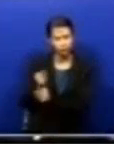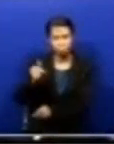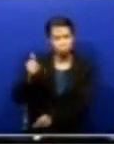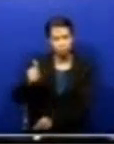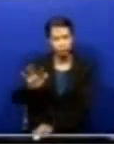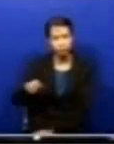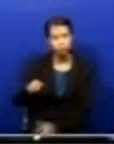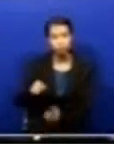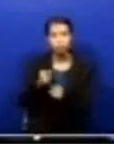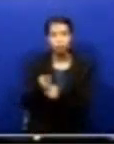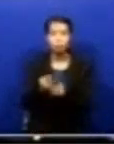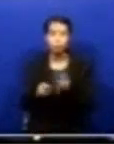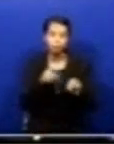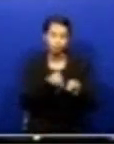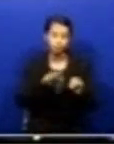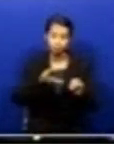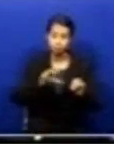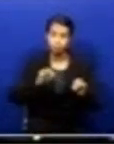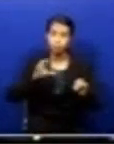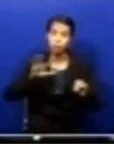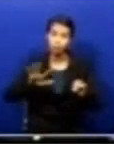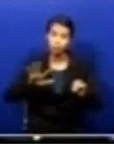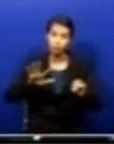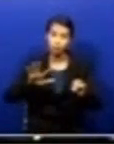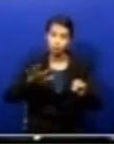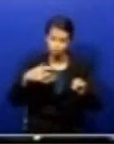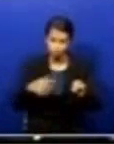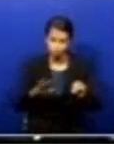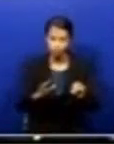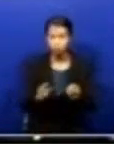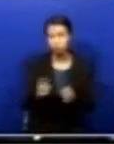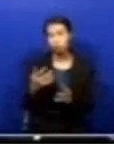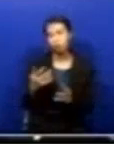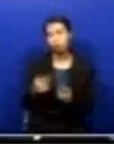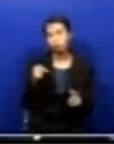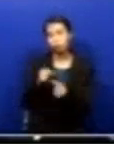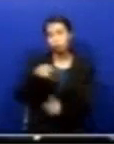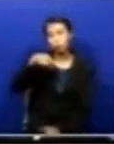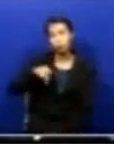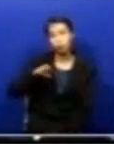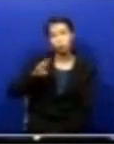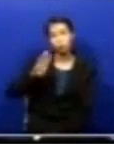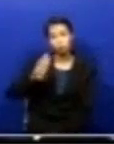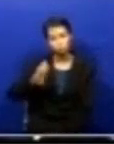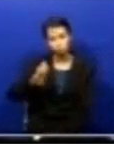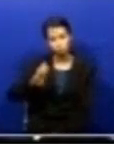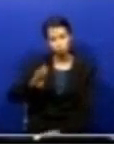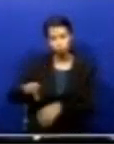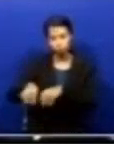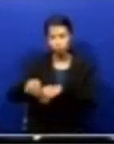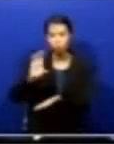ตามมาตรา35อนุมาตรา1แห่งพระราชบัญญัติวิธีการงบประมาณ